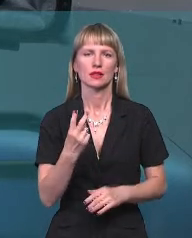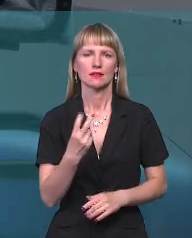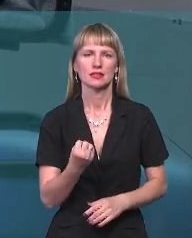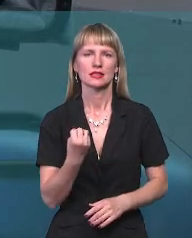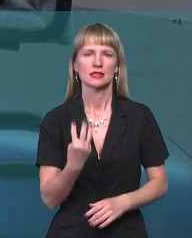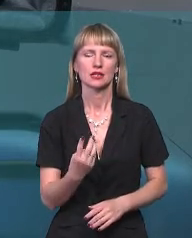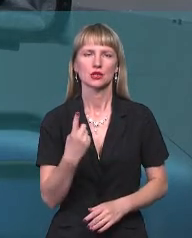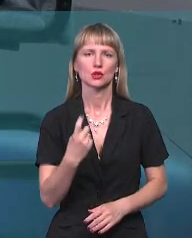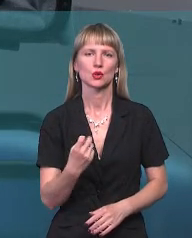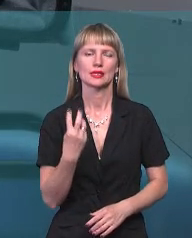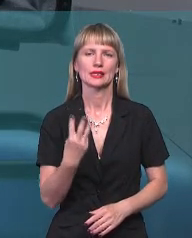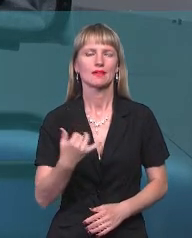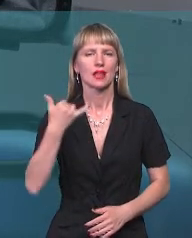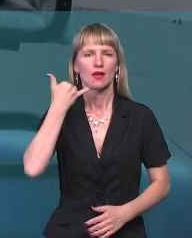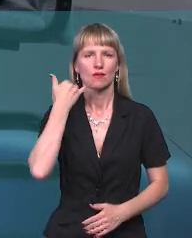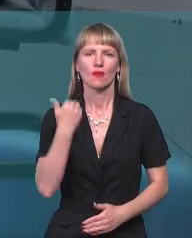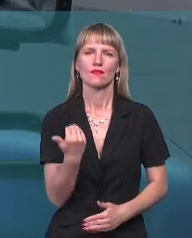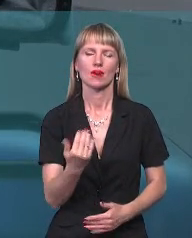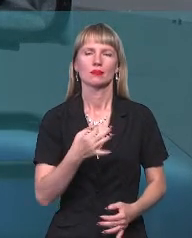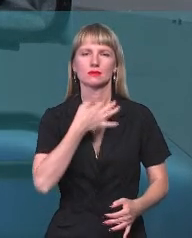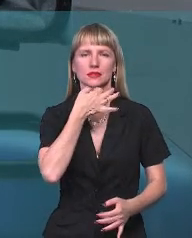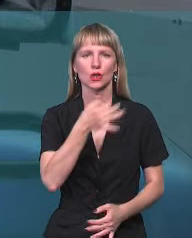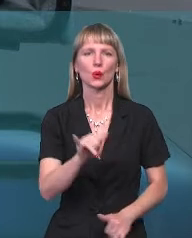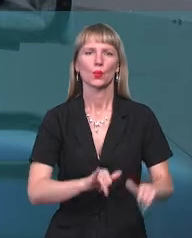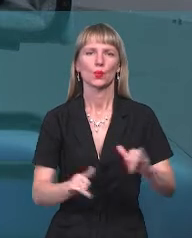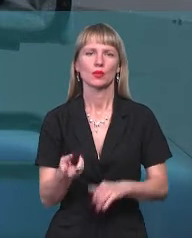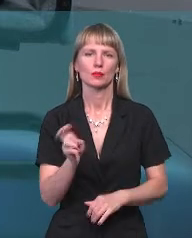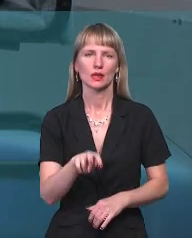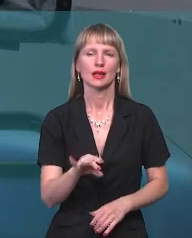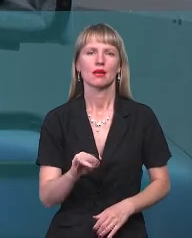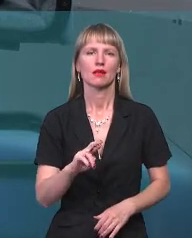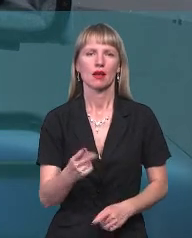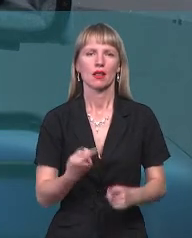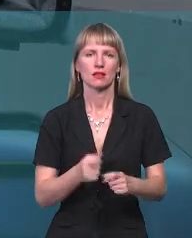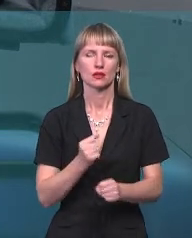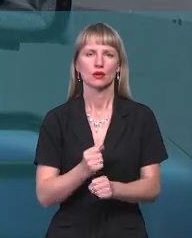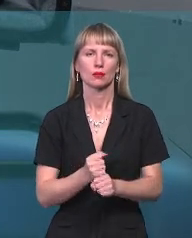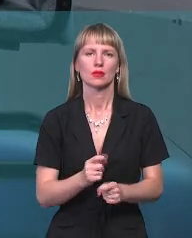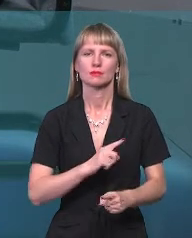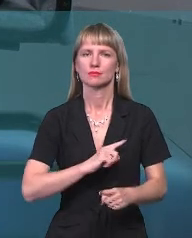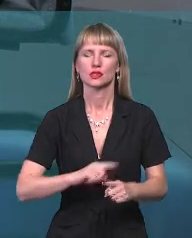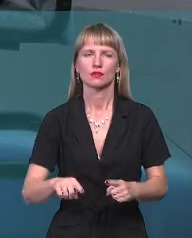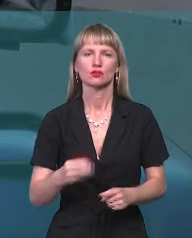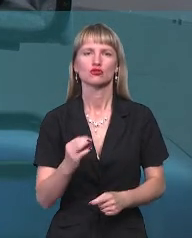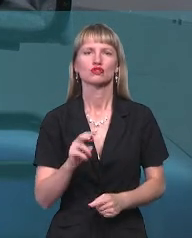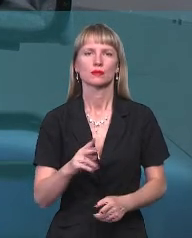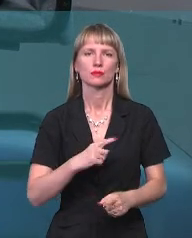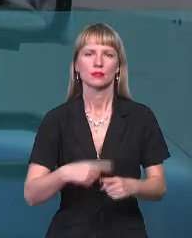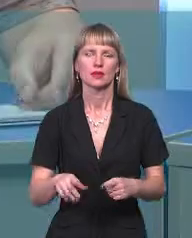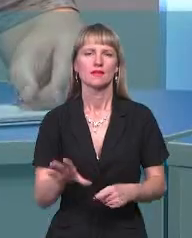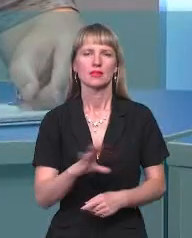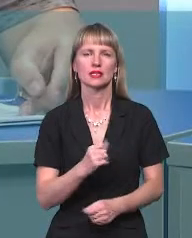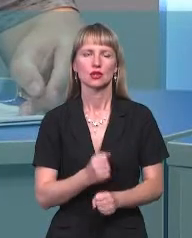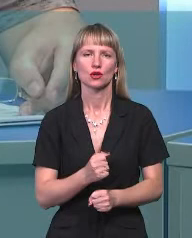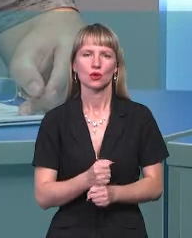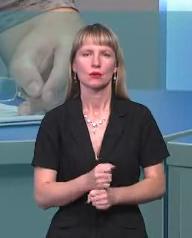0800-213-103. В телефонному режимі вам підскажуть, куди звернутися і як це зробити найбільш швидко. Чим швидше це